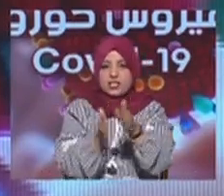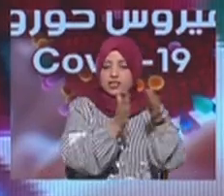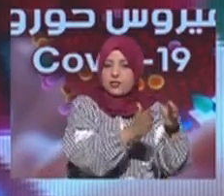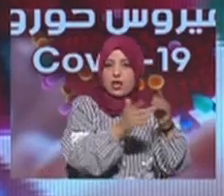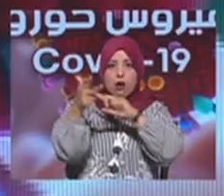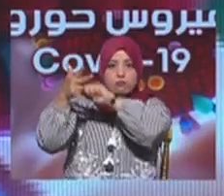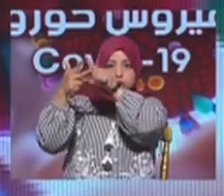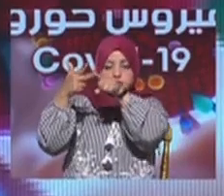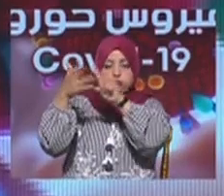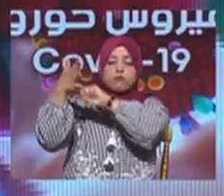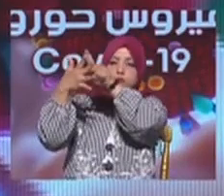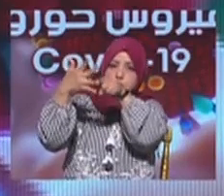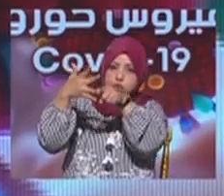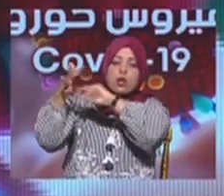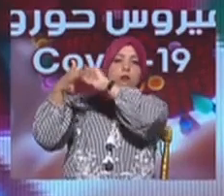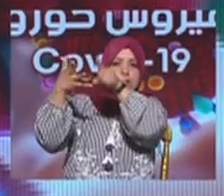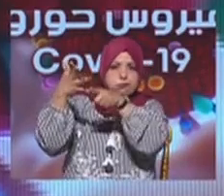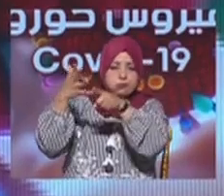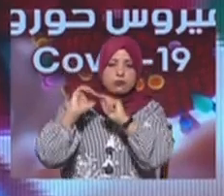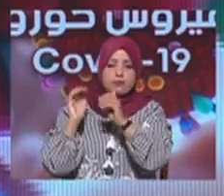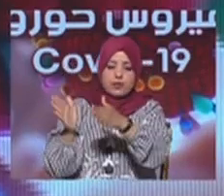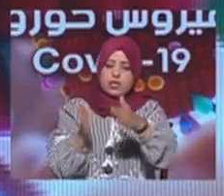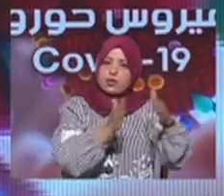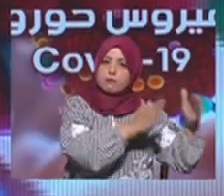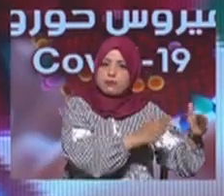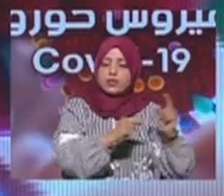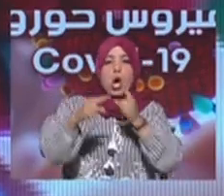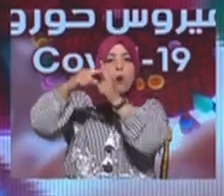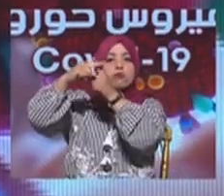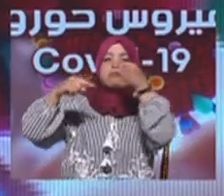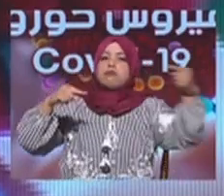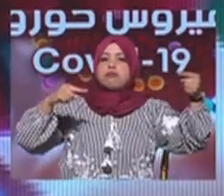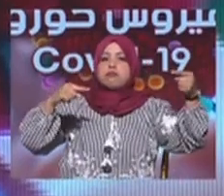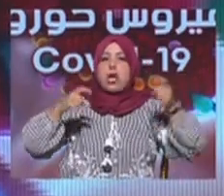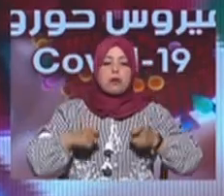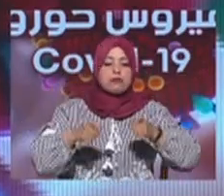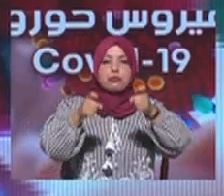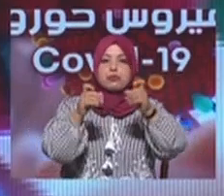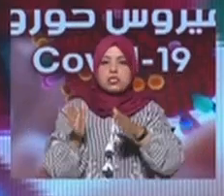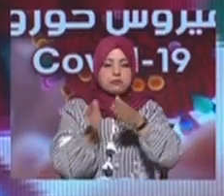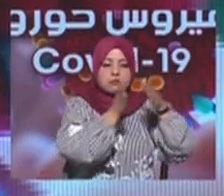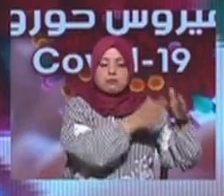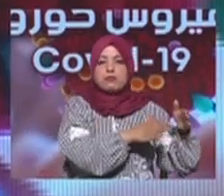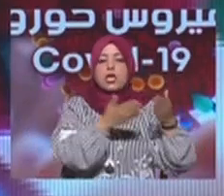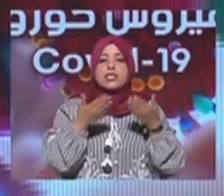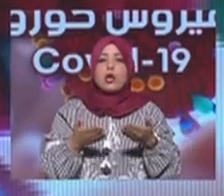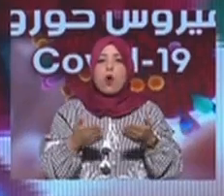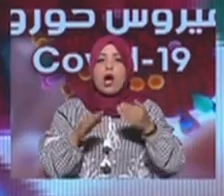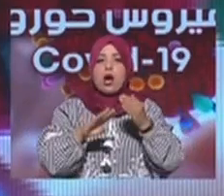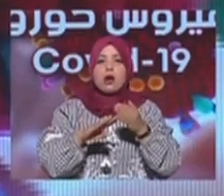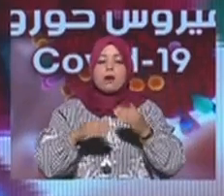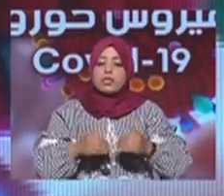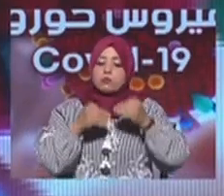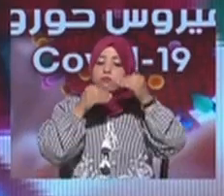كيما التستينج اللي نعملوا فيه كل يوم اللي هو باش تشوف بوزيتيف ولا نيجاتيف. الجينوتيباج لازمك تعدى بعده